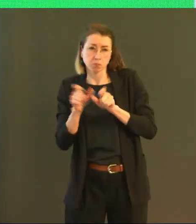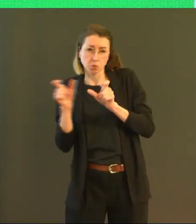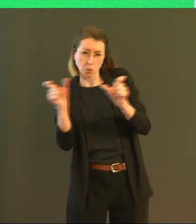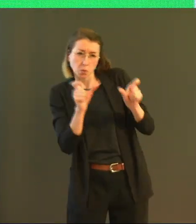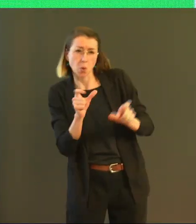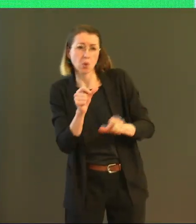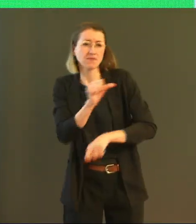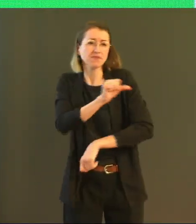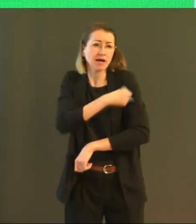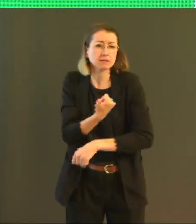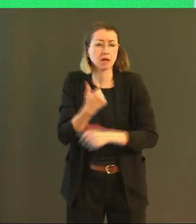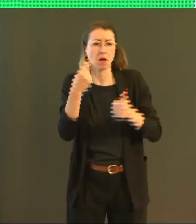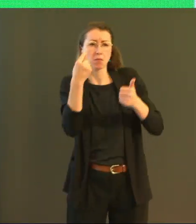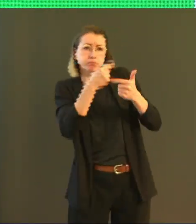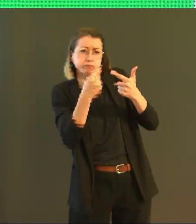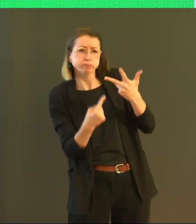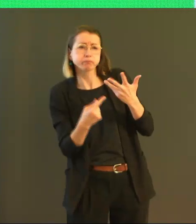autre manière